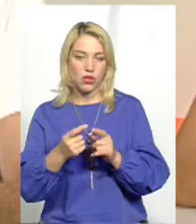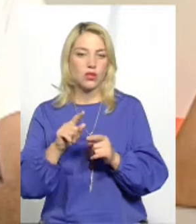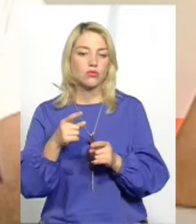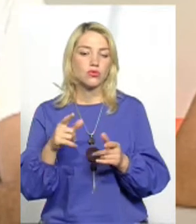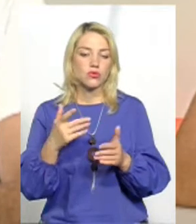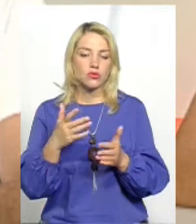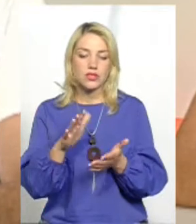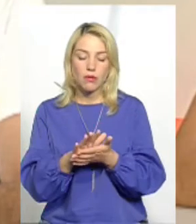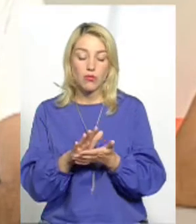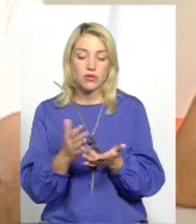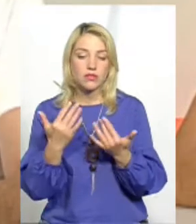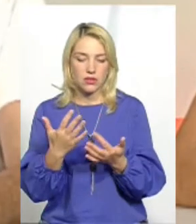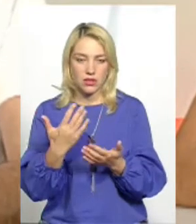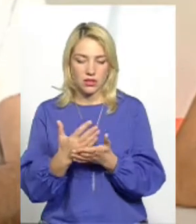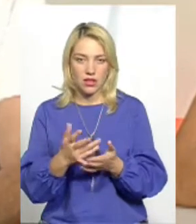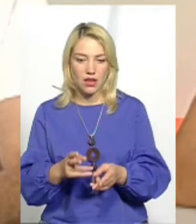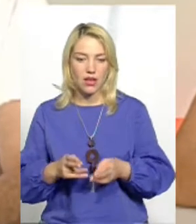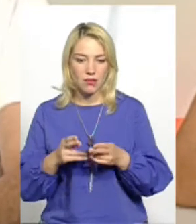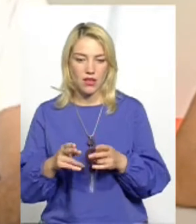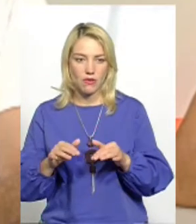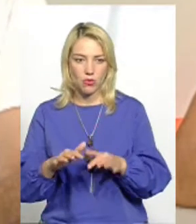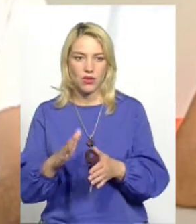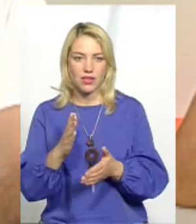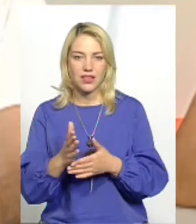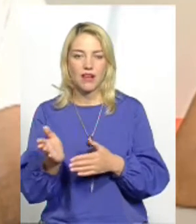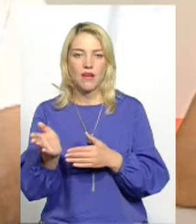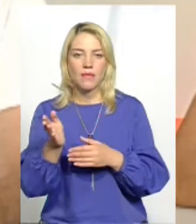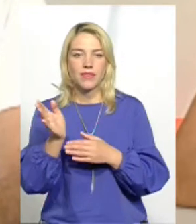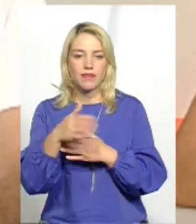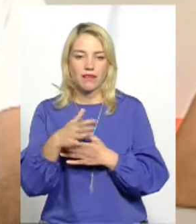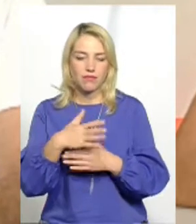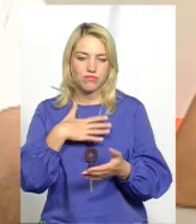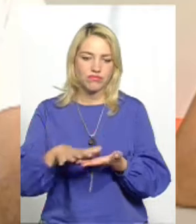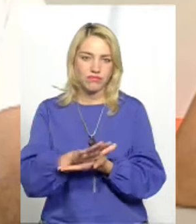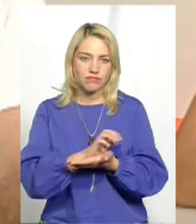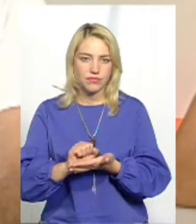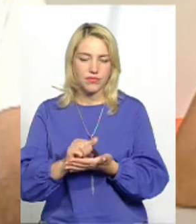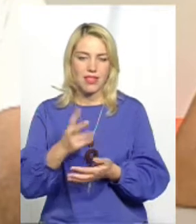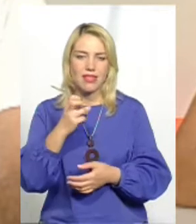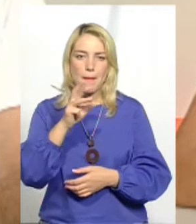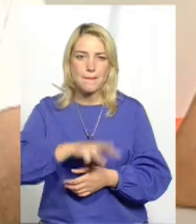є ряд кримінальних проваджень, вже є загиблі водні живі ресурси на мільйони гривень,